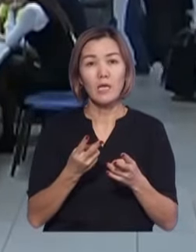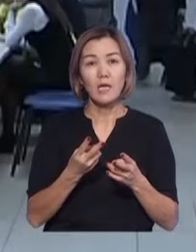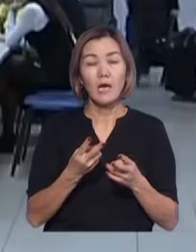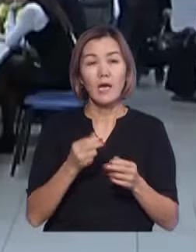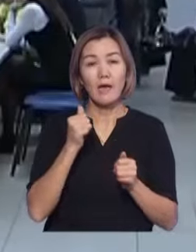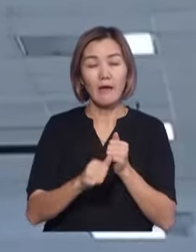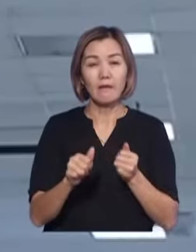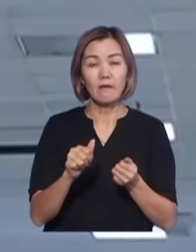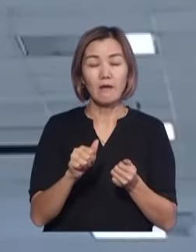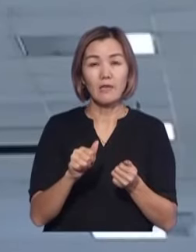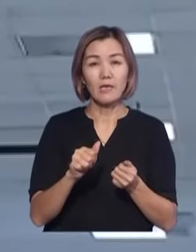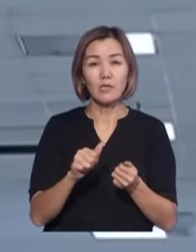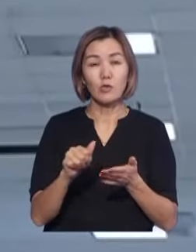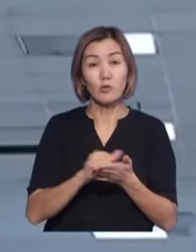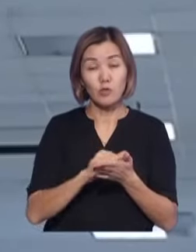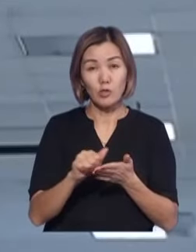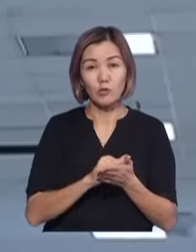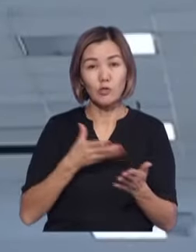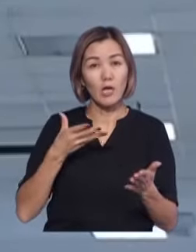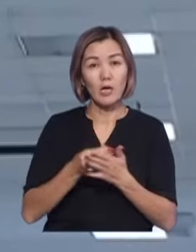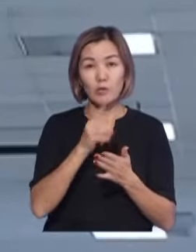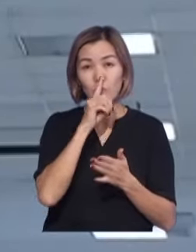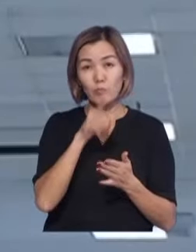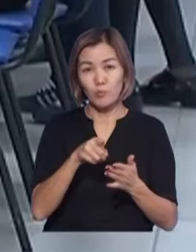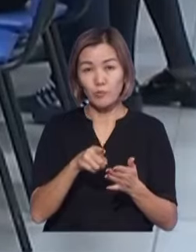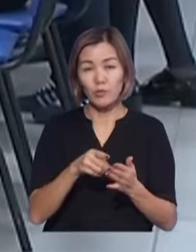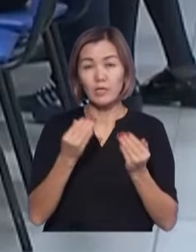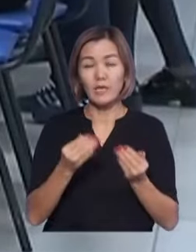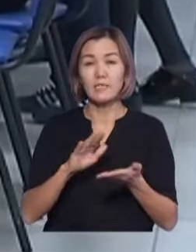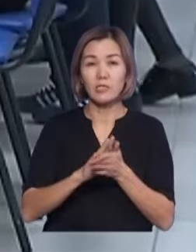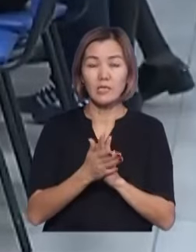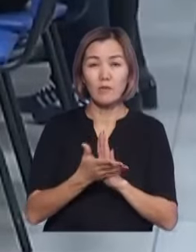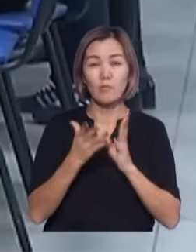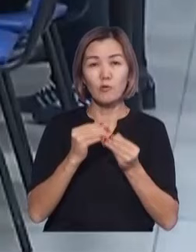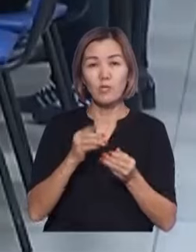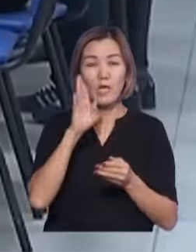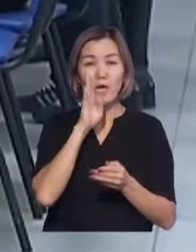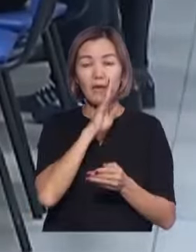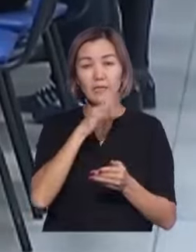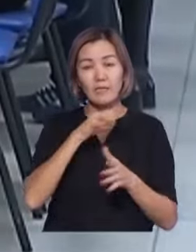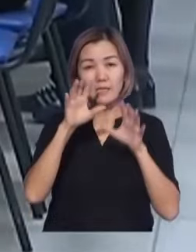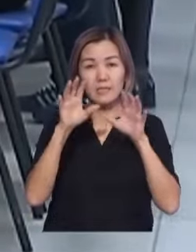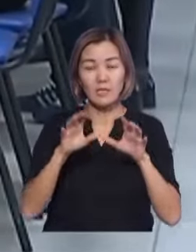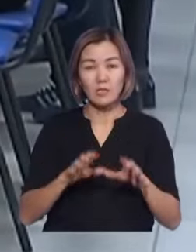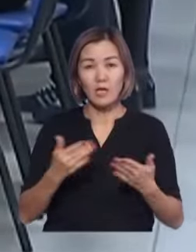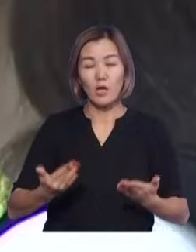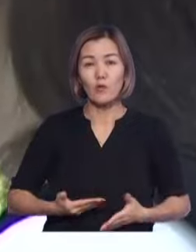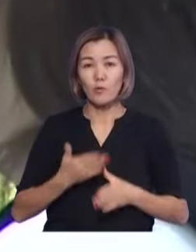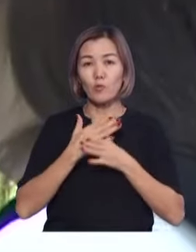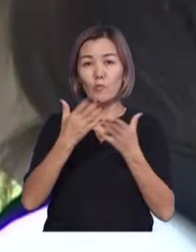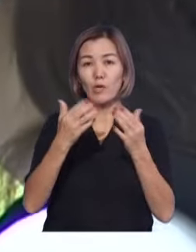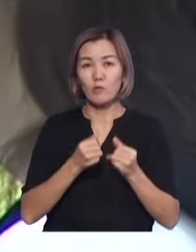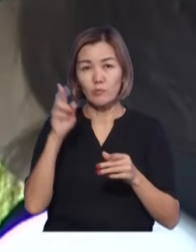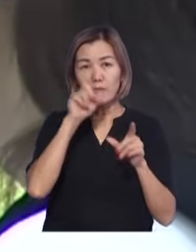үшін ақы төлемейсіз. Ал қазіргі жағдай бойынша балалардың ата-аналары немесе заңды өкілдері әлеуметтік көмек алу